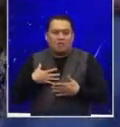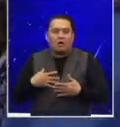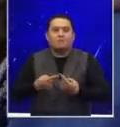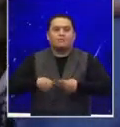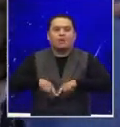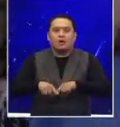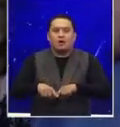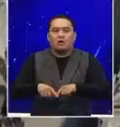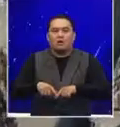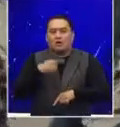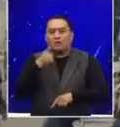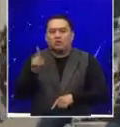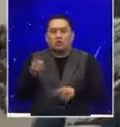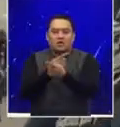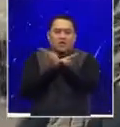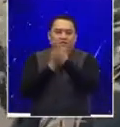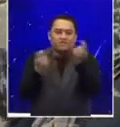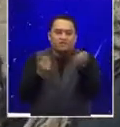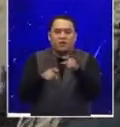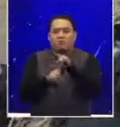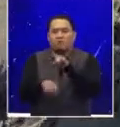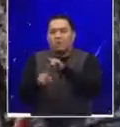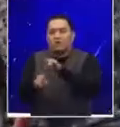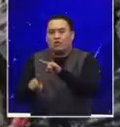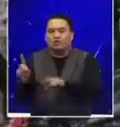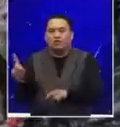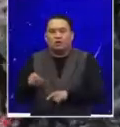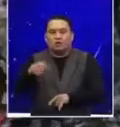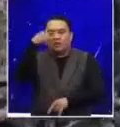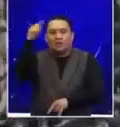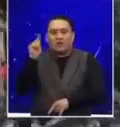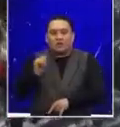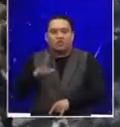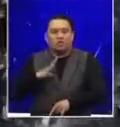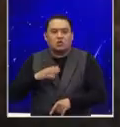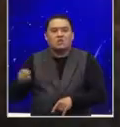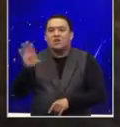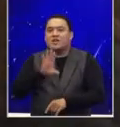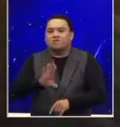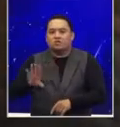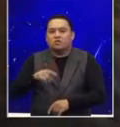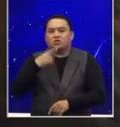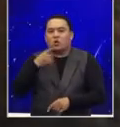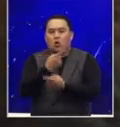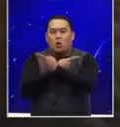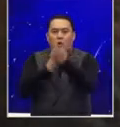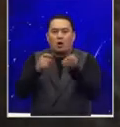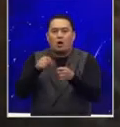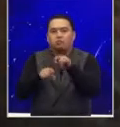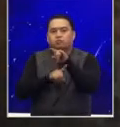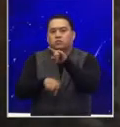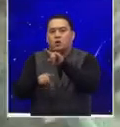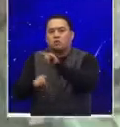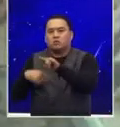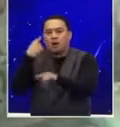Минобороны Армении отрицают информацию об ударах с армянской территории по Азербайджану. Евросоюз заявляет, что все обстрелы